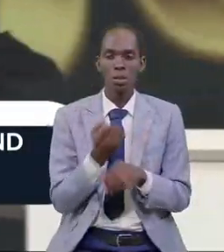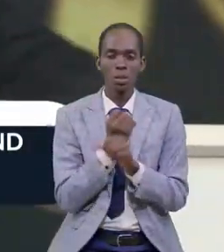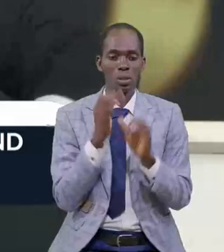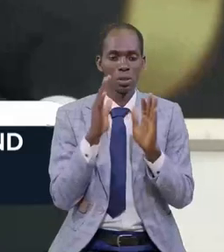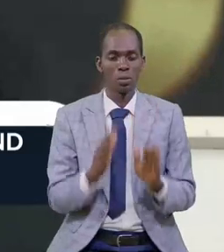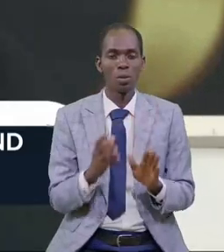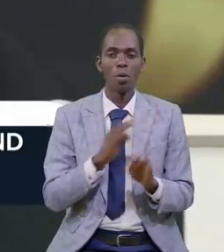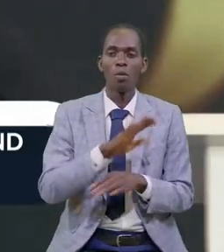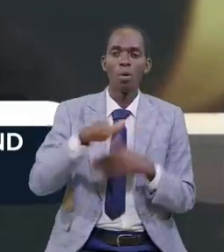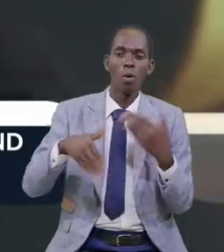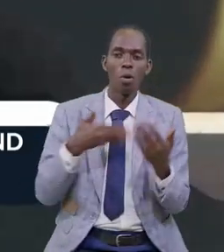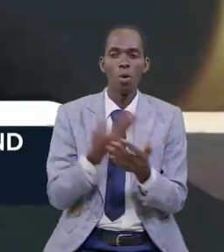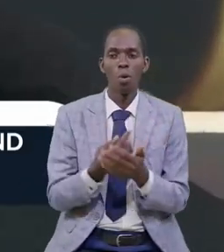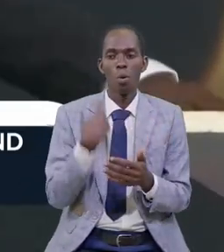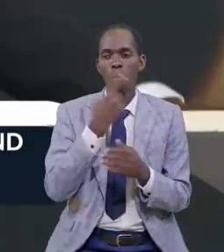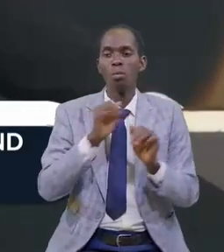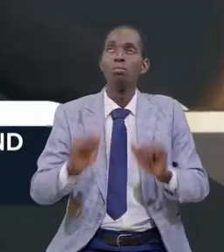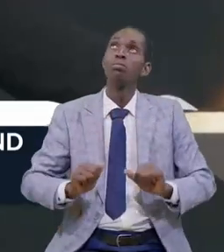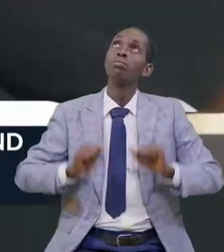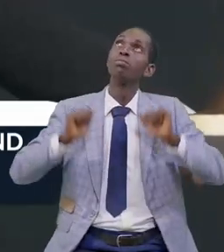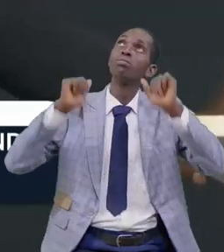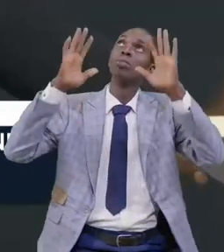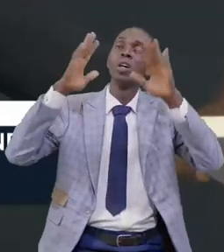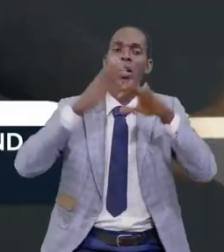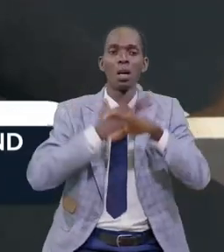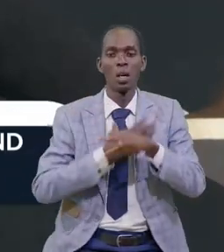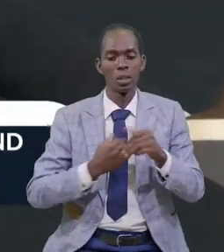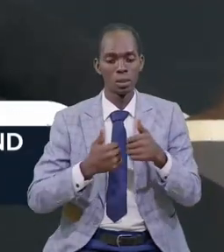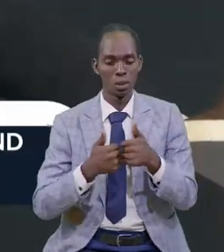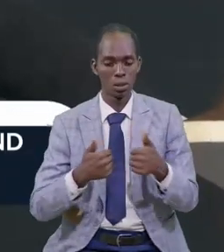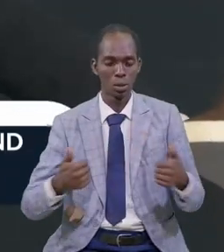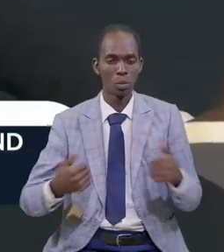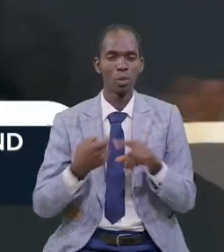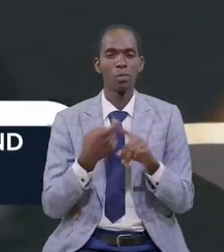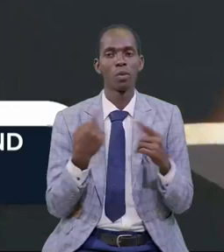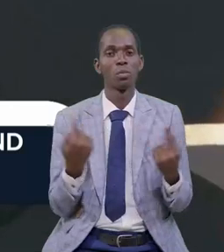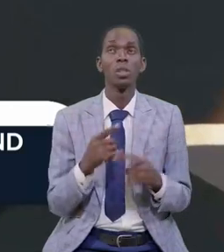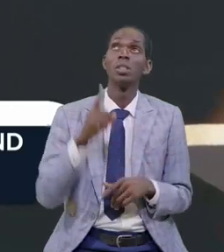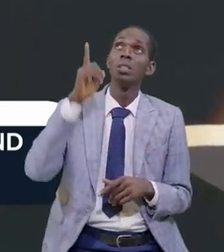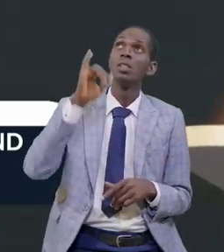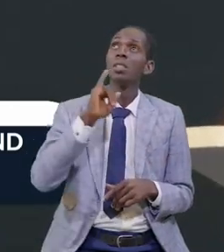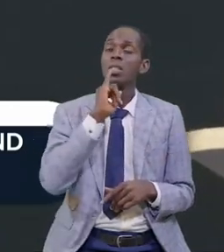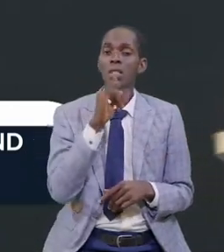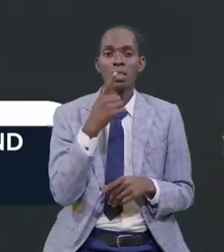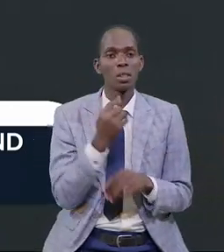ceux qui se soumettent et se séparent du péché il est le